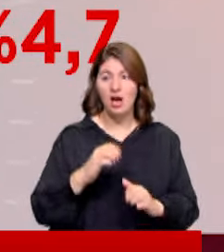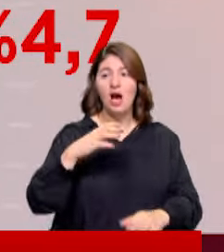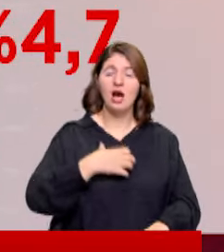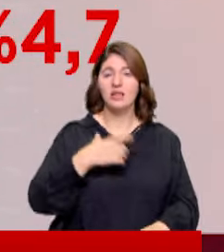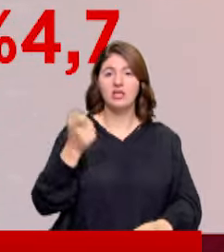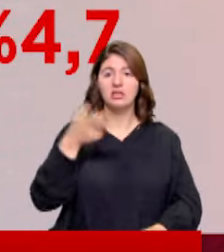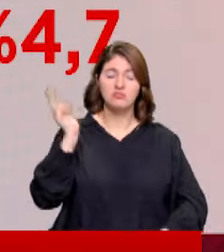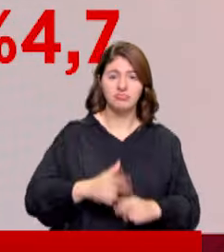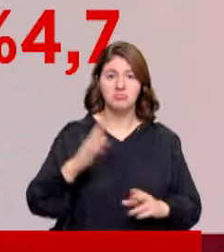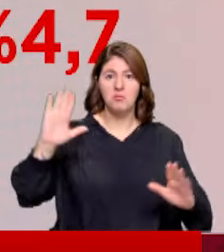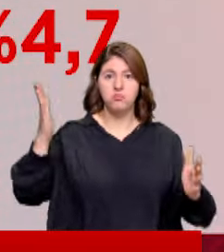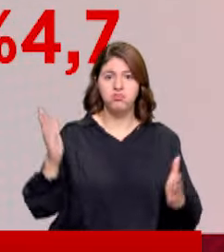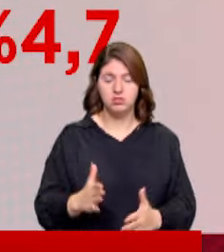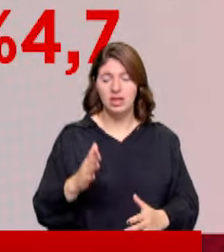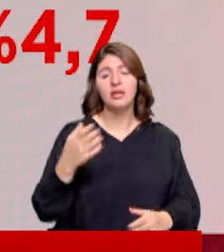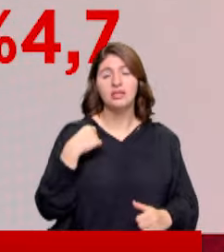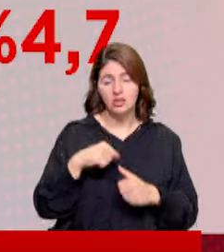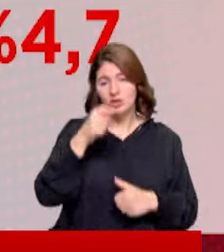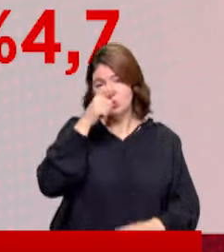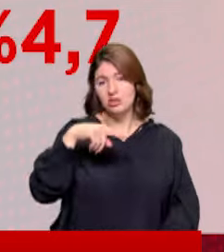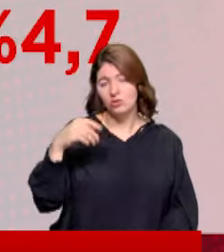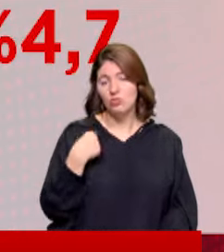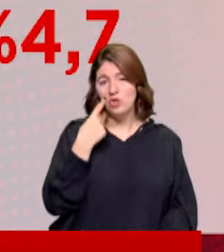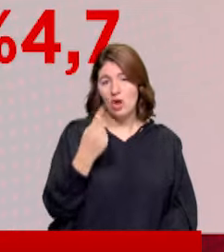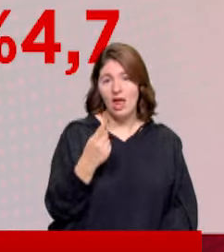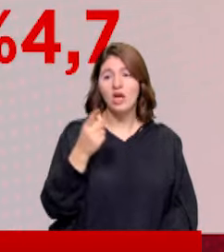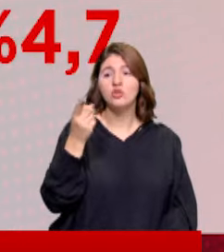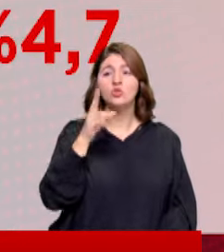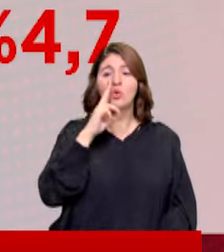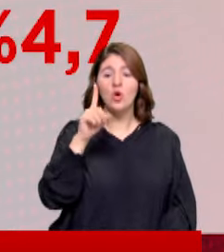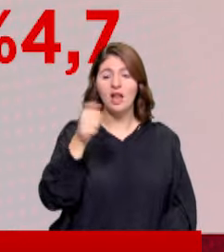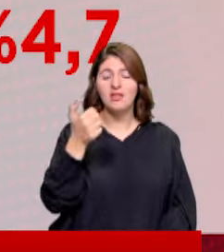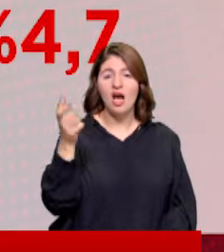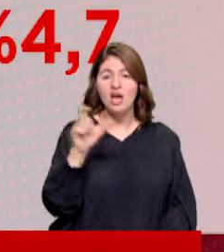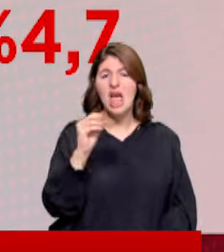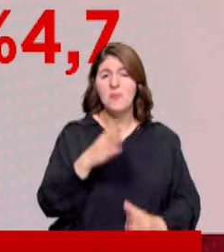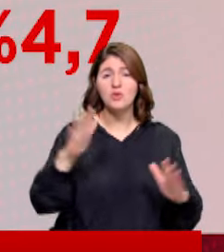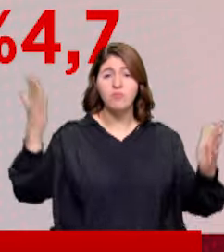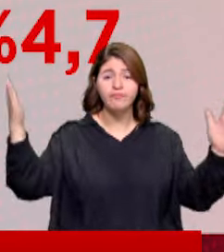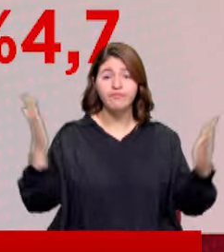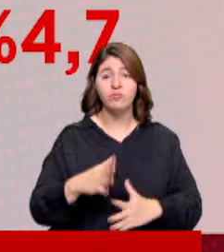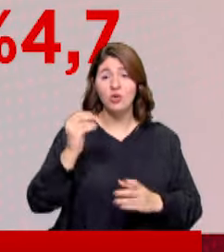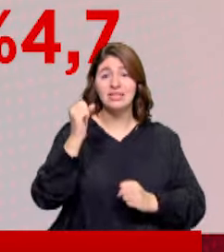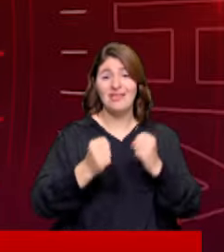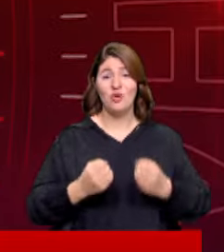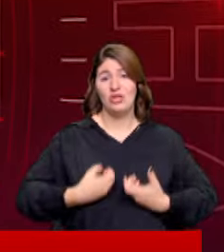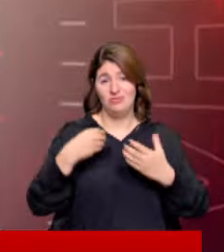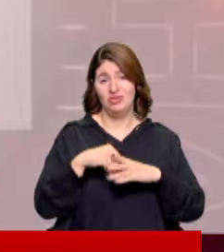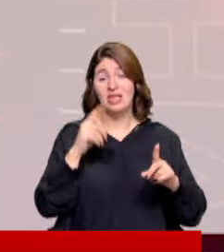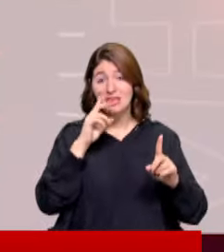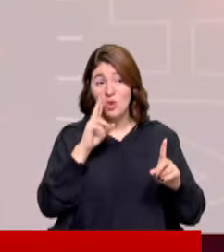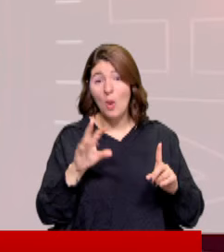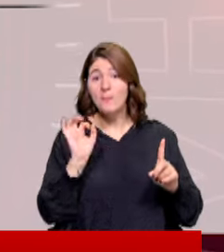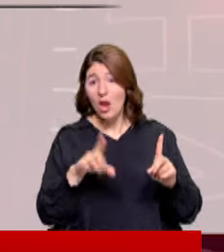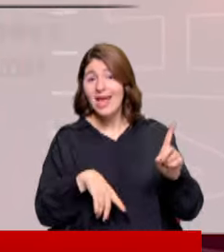Haziran ayında hızlanarak devam etti. Yine TÜİK'e göre son 16 ayın en büyük düşüşü yaşandı sanayi üretiminde. Tablo